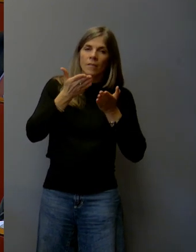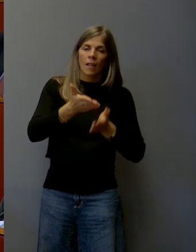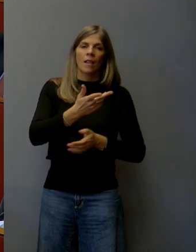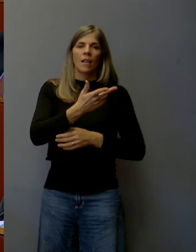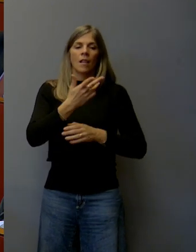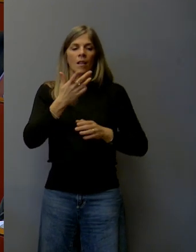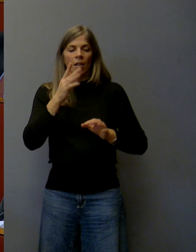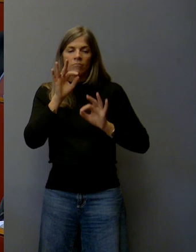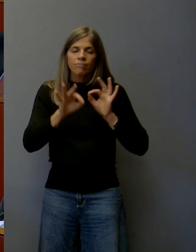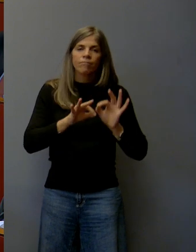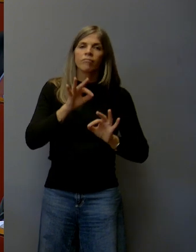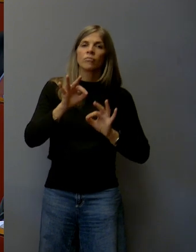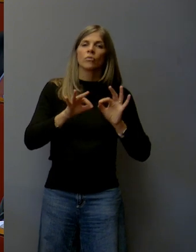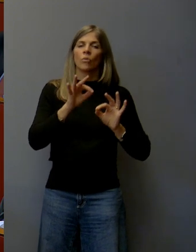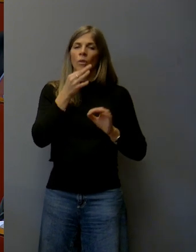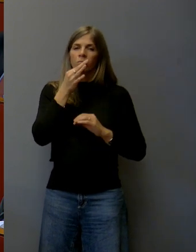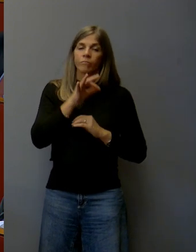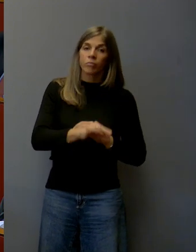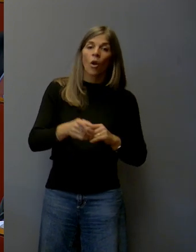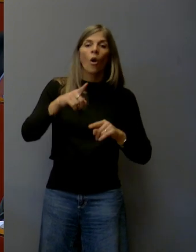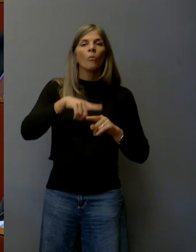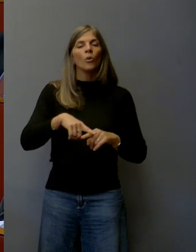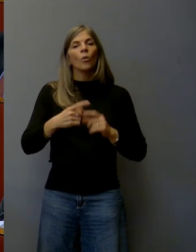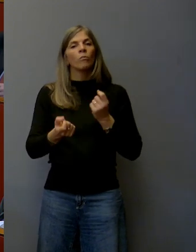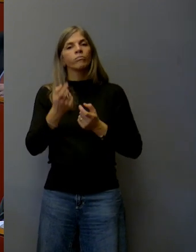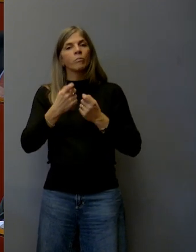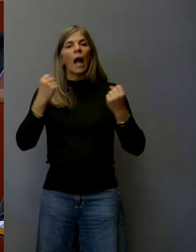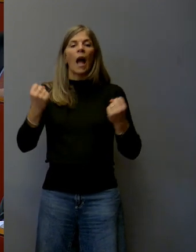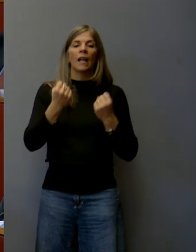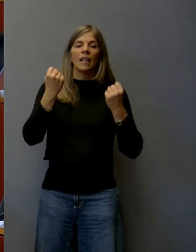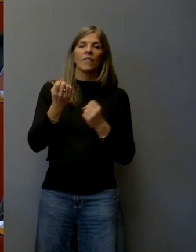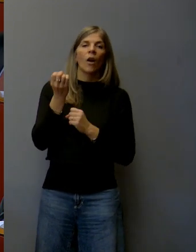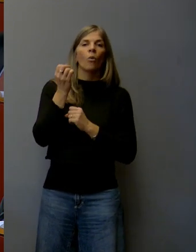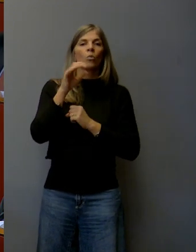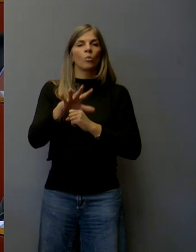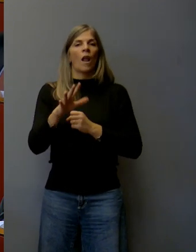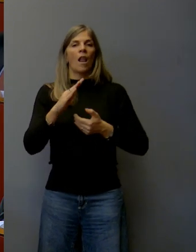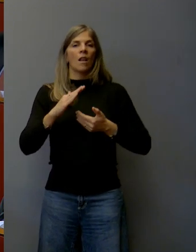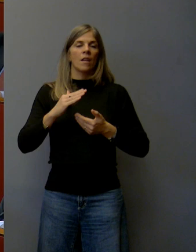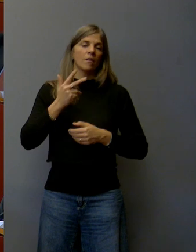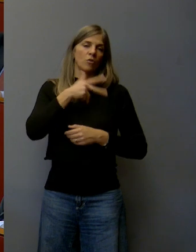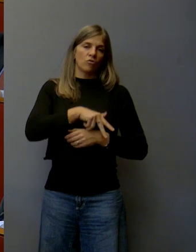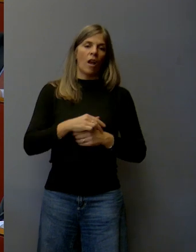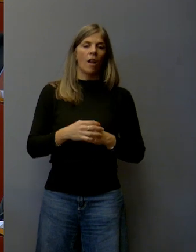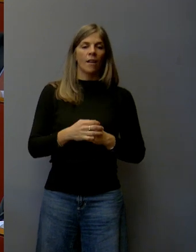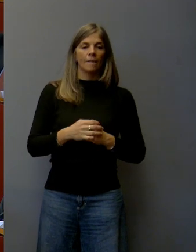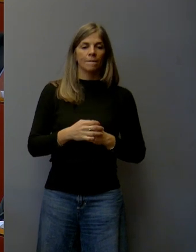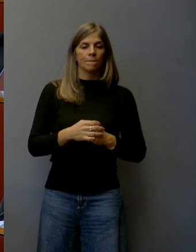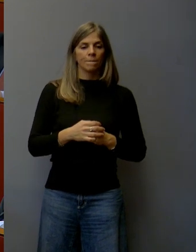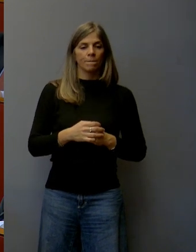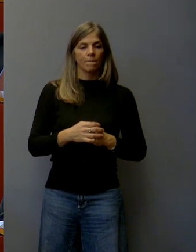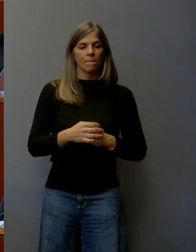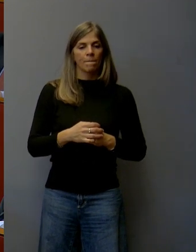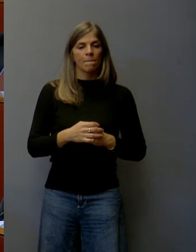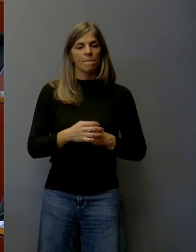in termini di attività ricreative Mirate di tipo culturale e sociale qua ci siamo evitati il marketing e abbiamo messo solo culturale ne